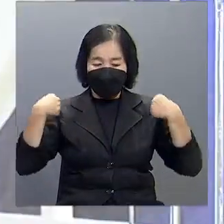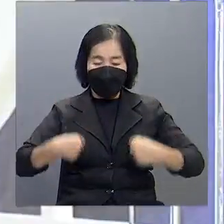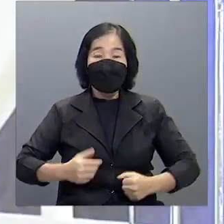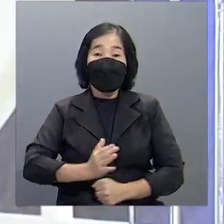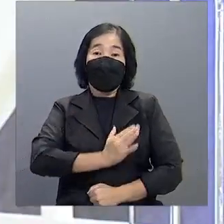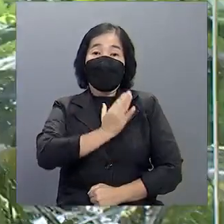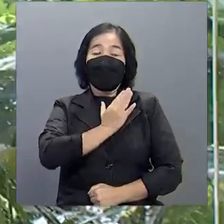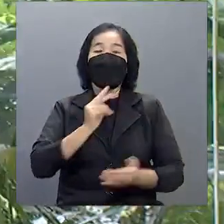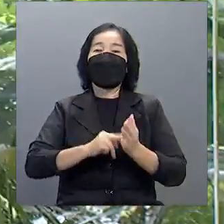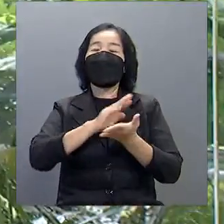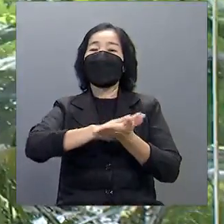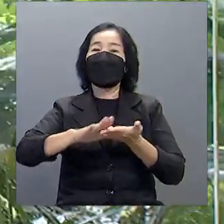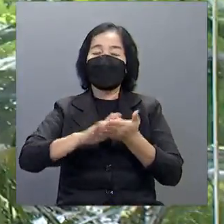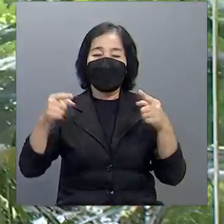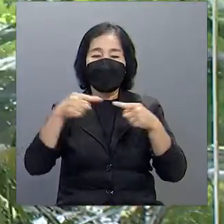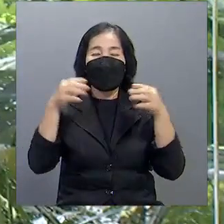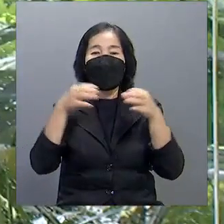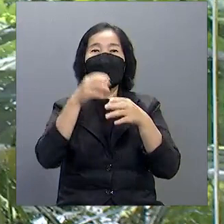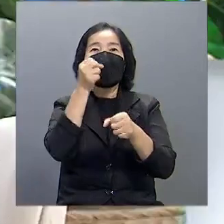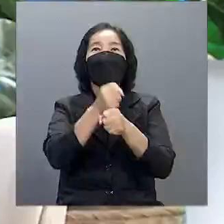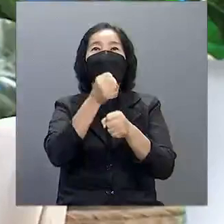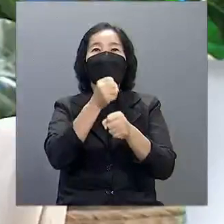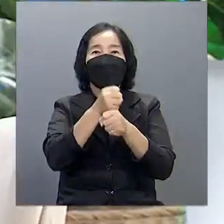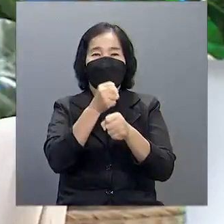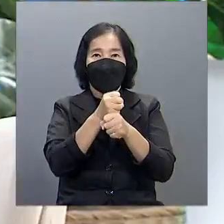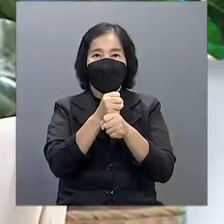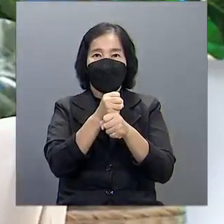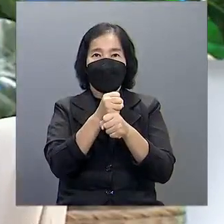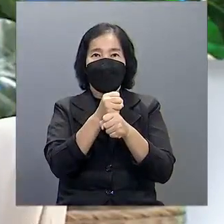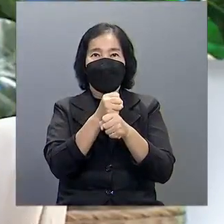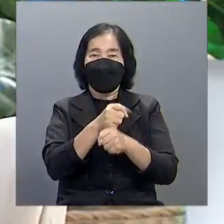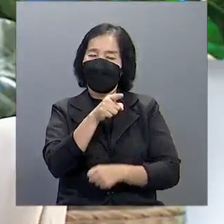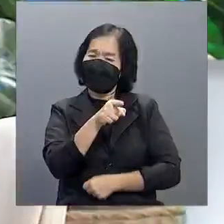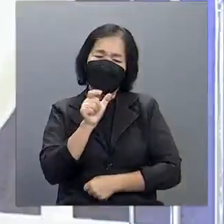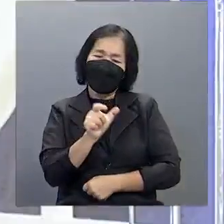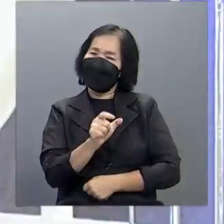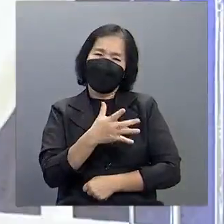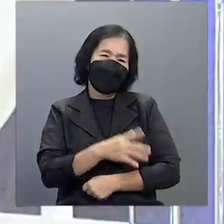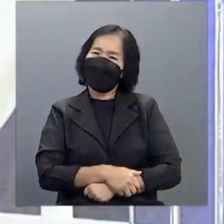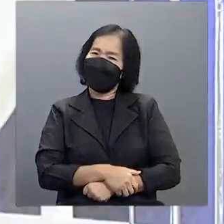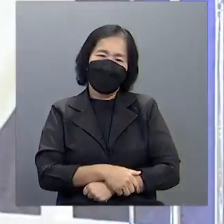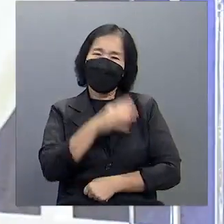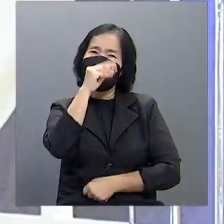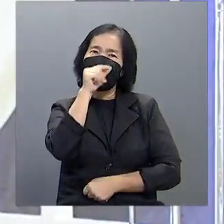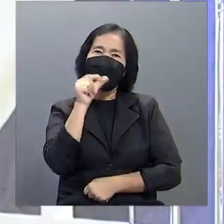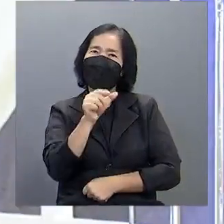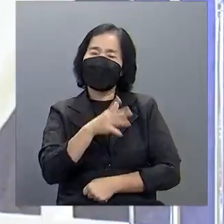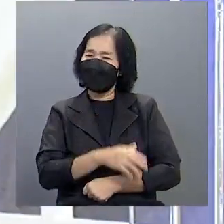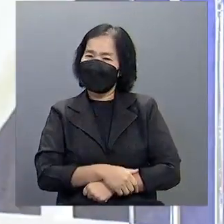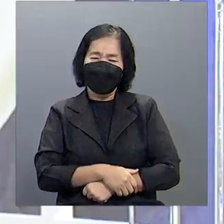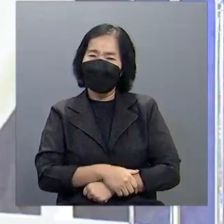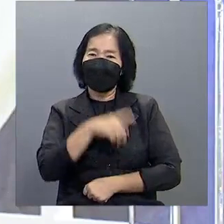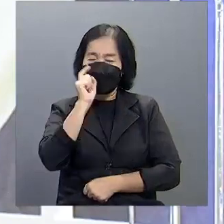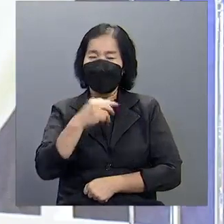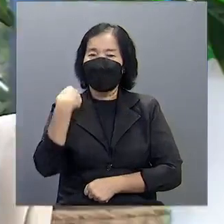ทำงานไม่มีคำว่าอย่างหนัก อ๋อเหรอ คุณเพิ่มขยายความเข้าไป ใช่นี่ก็แบบมันคล่องแคล่วไงใส่แบบสูตรแบบนี้คือต้อง